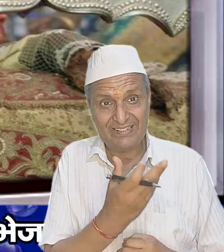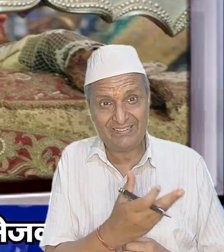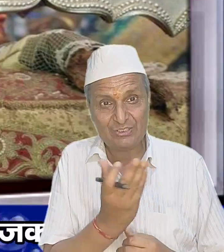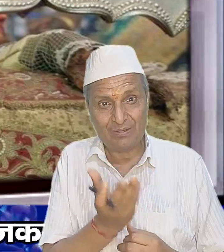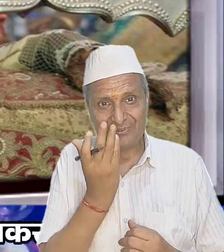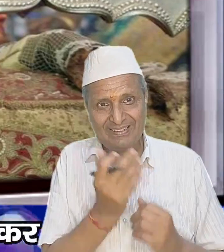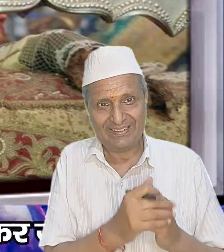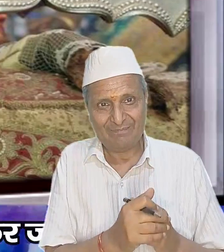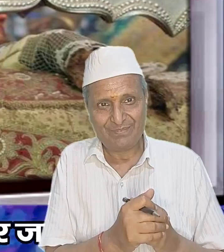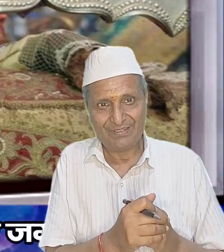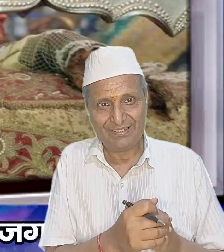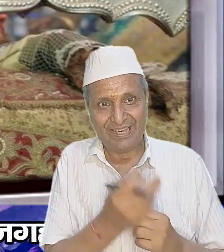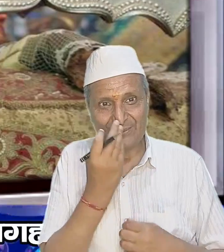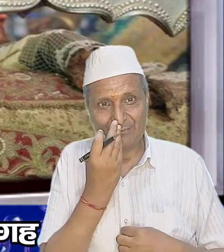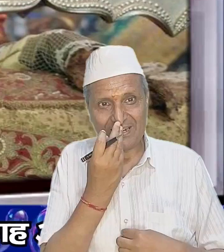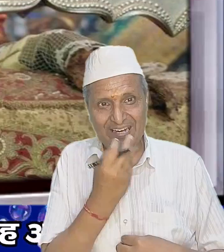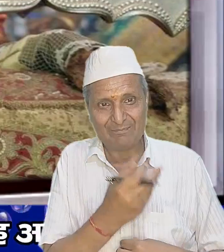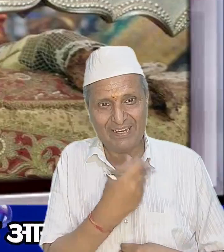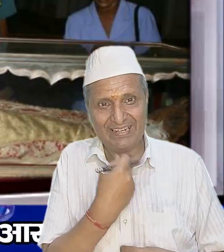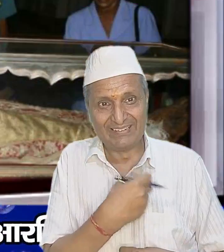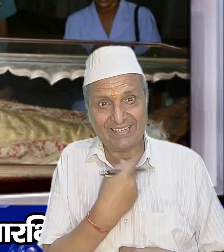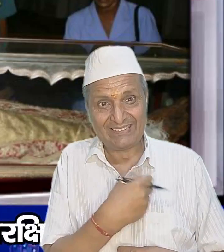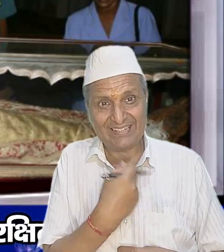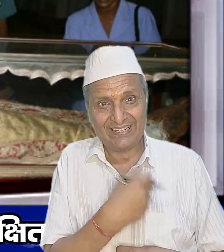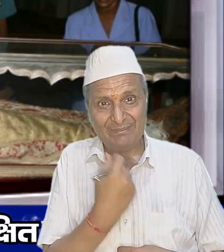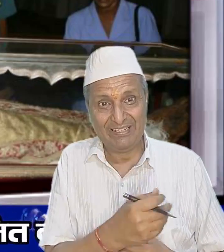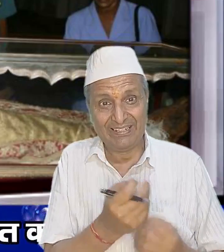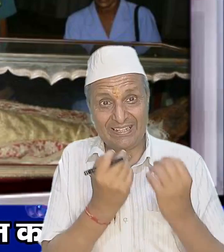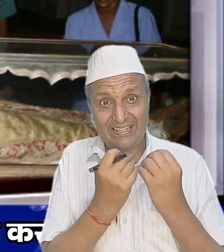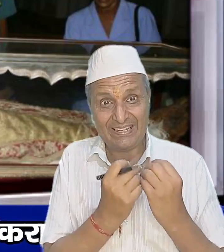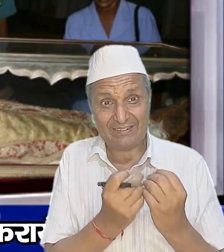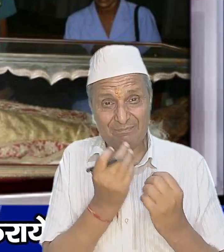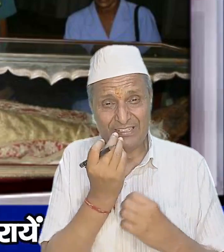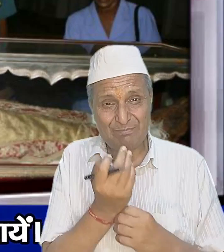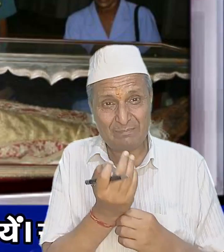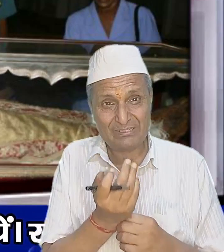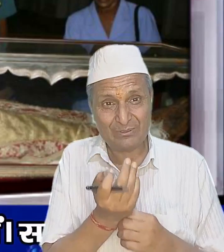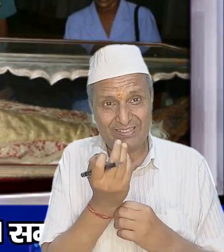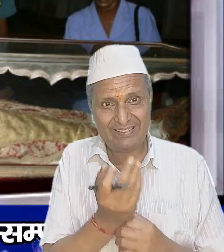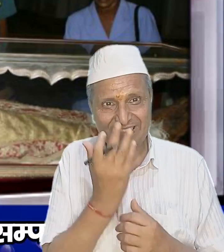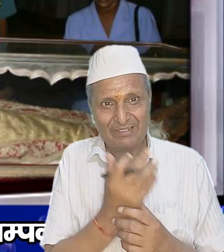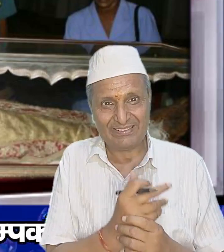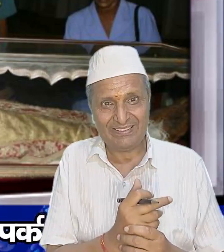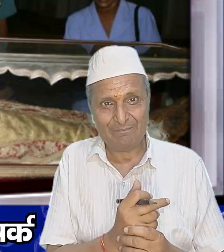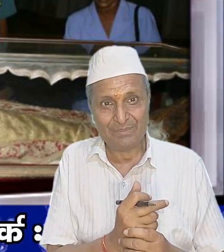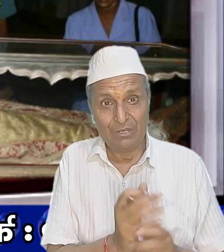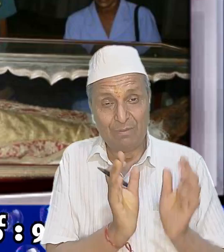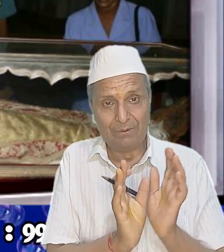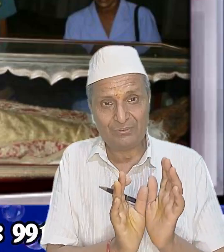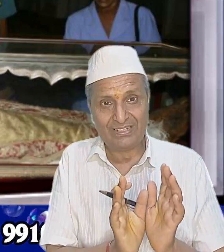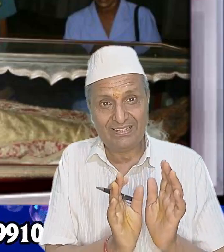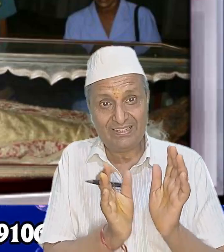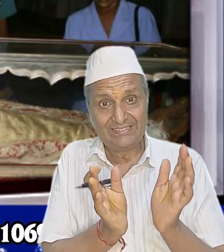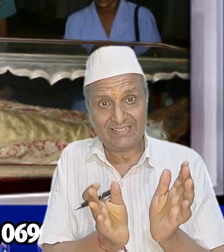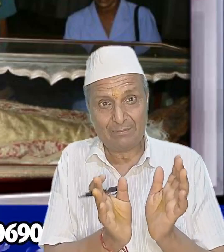को सेंट की पदवी से नवाजा गया कि तुमने बहुत बड़ा काम किया है। पादरी होकर या सेंट होकर या बिशप होकर